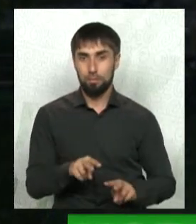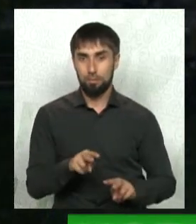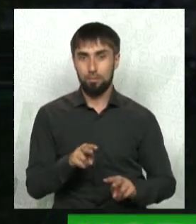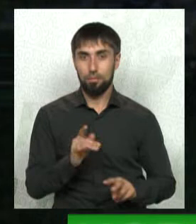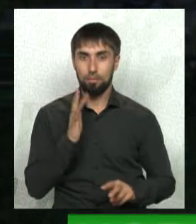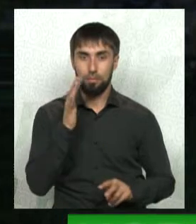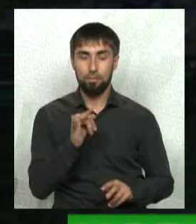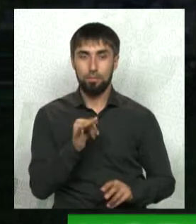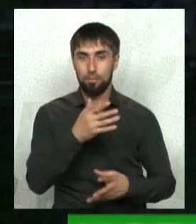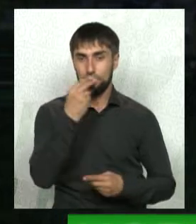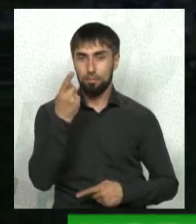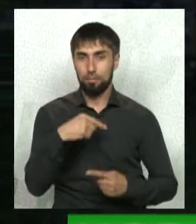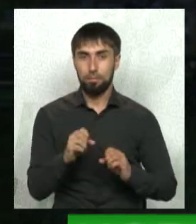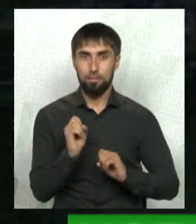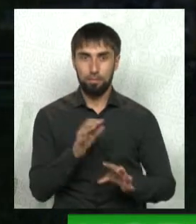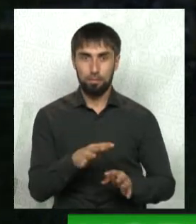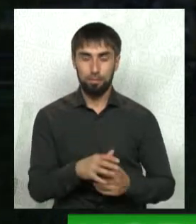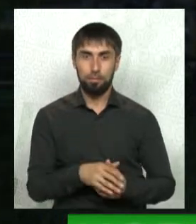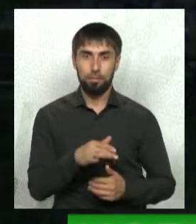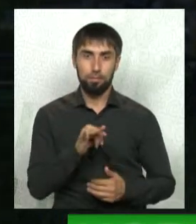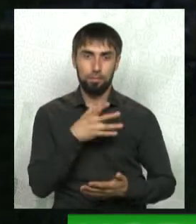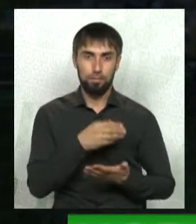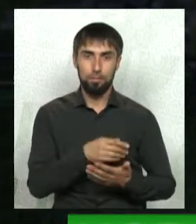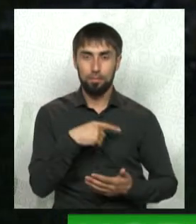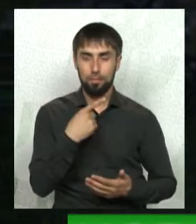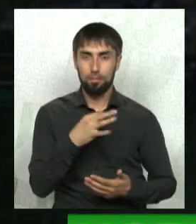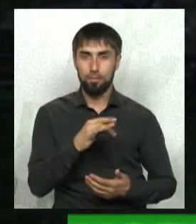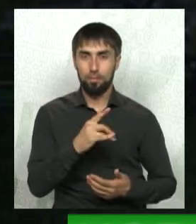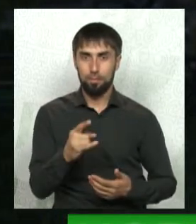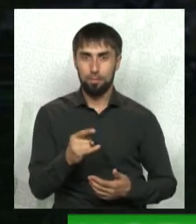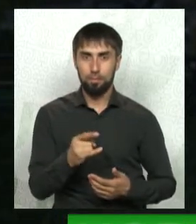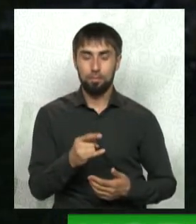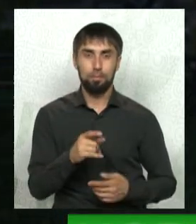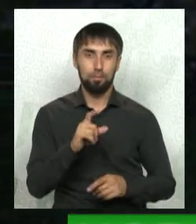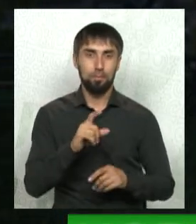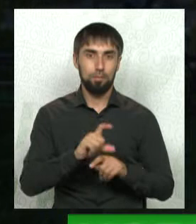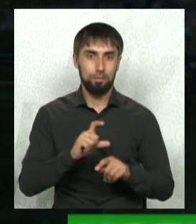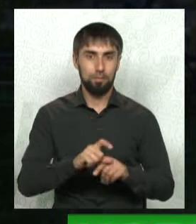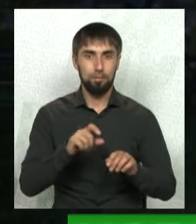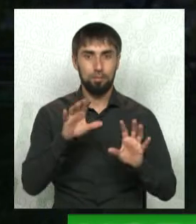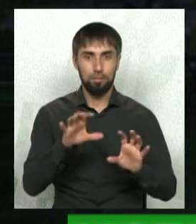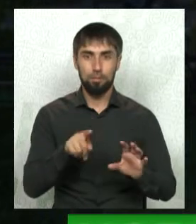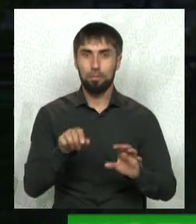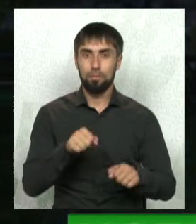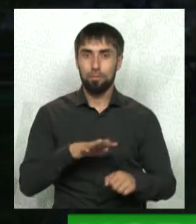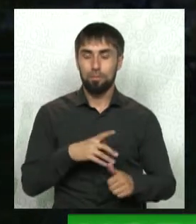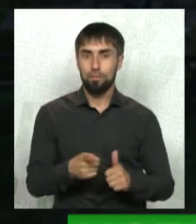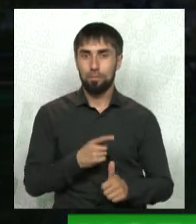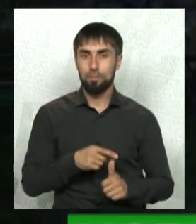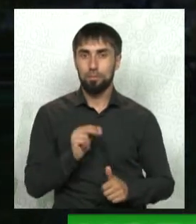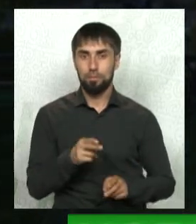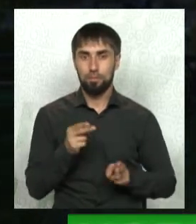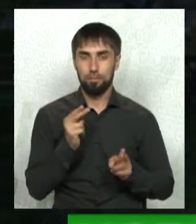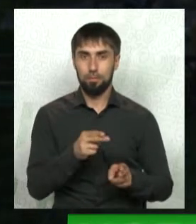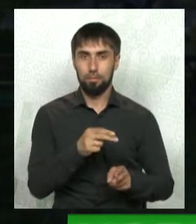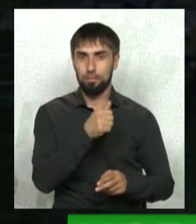умыслом, забывают их возвращать. Собственно говоря, со стороны буквы закона их действия уже можно трактовать как кража, то